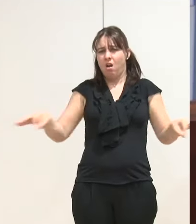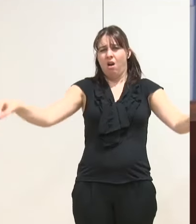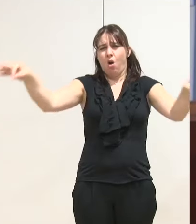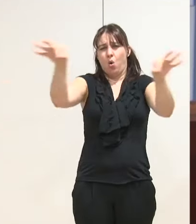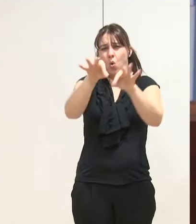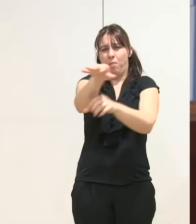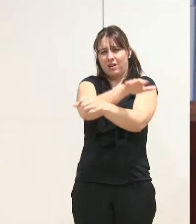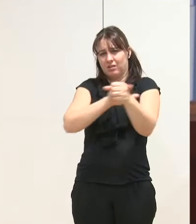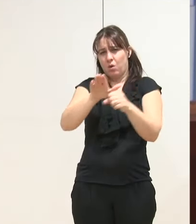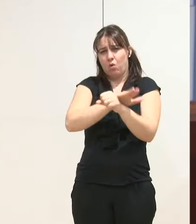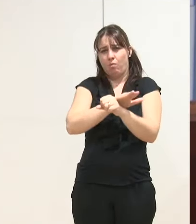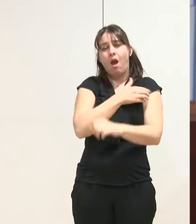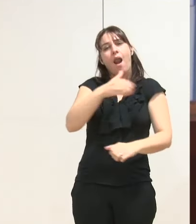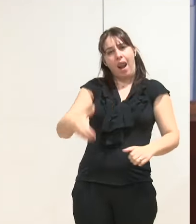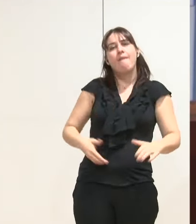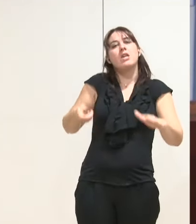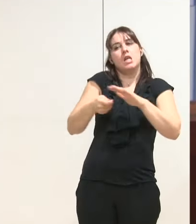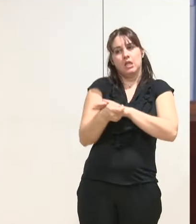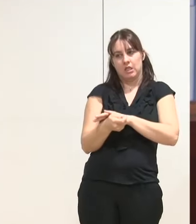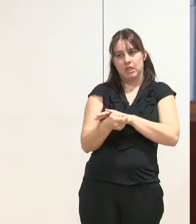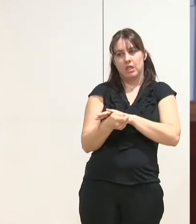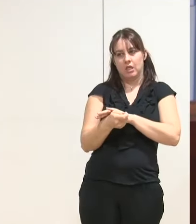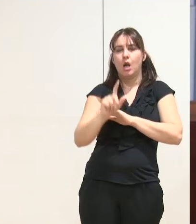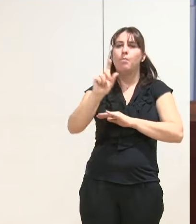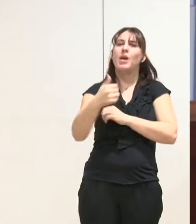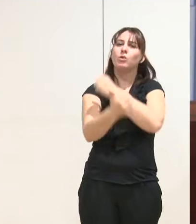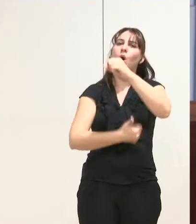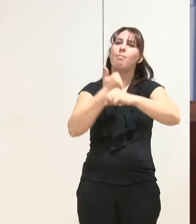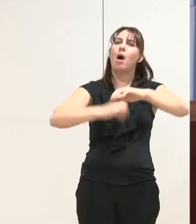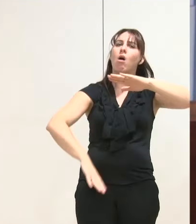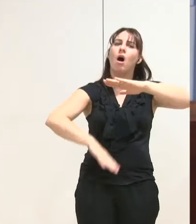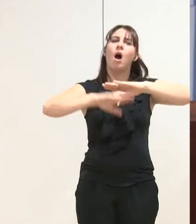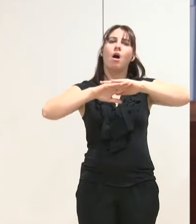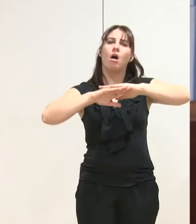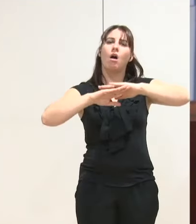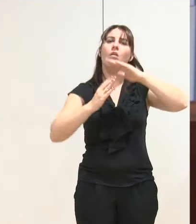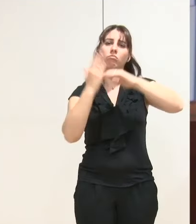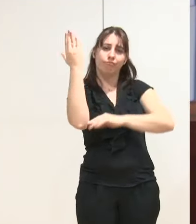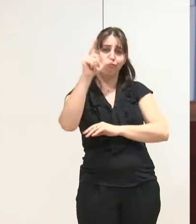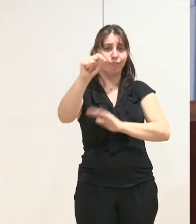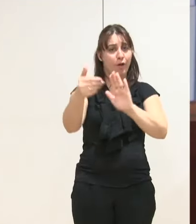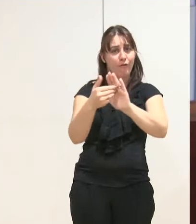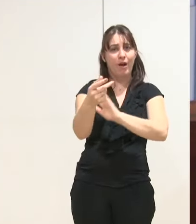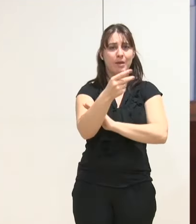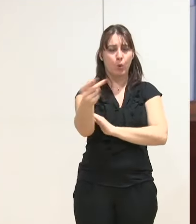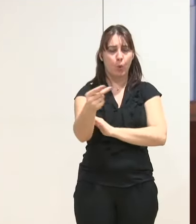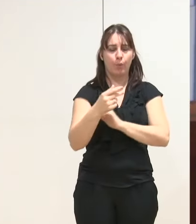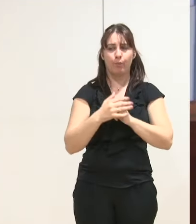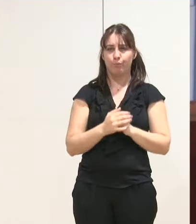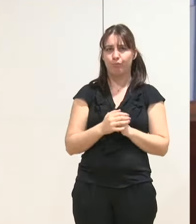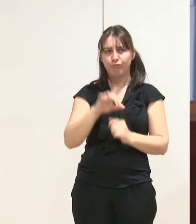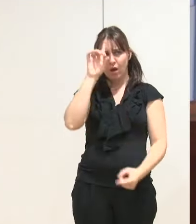supporté par la ville au-delà du plafond annuel fixé à 20000 € pour